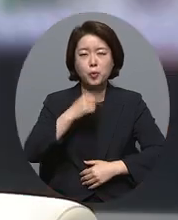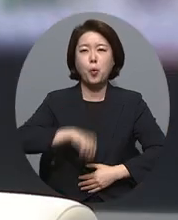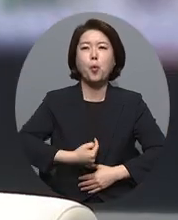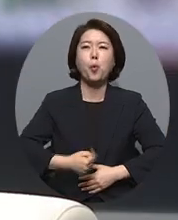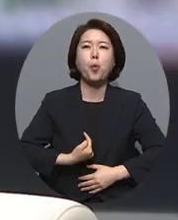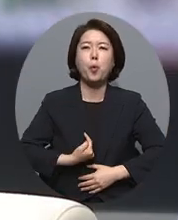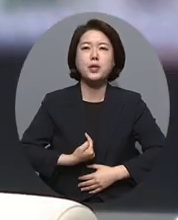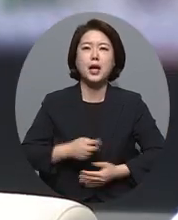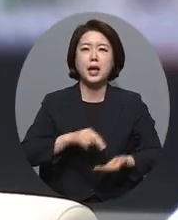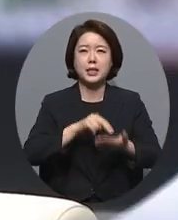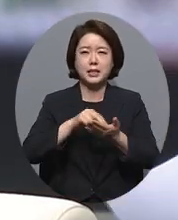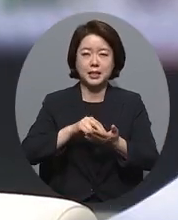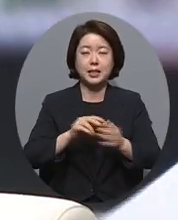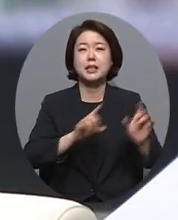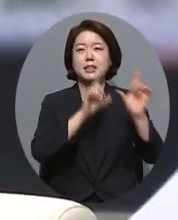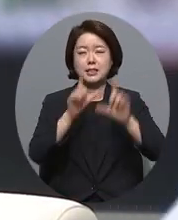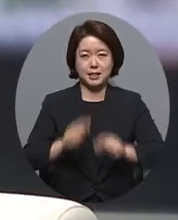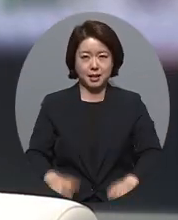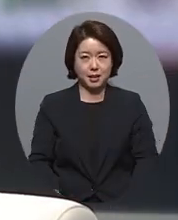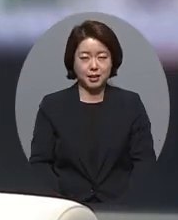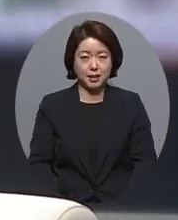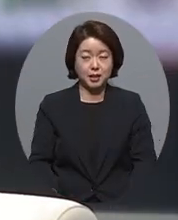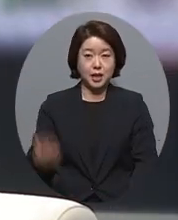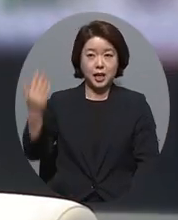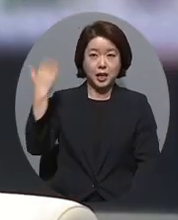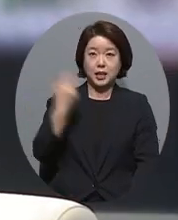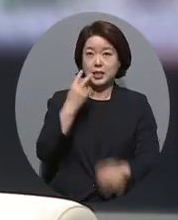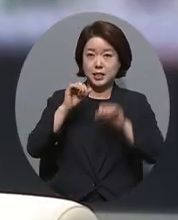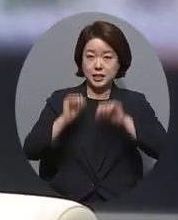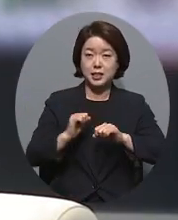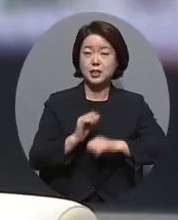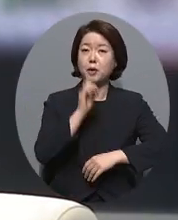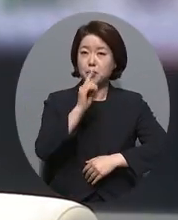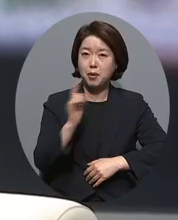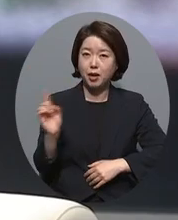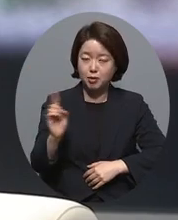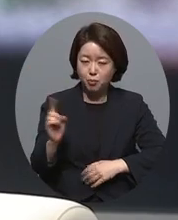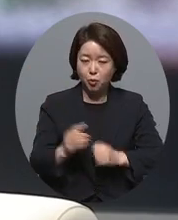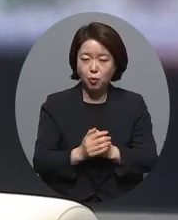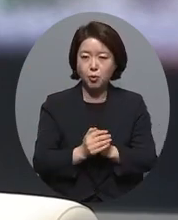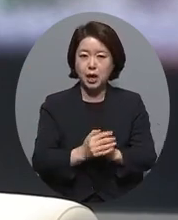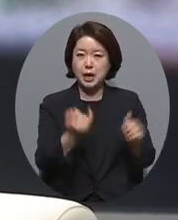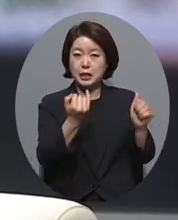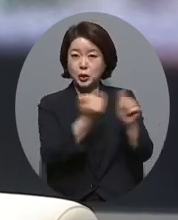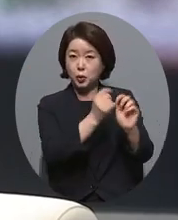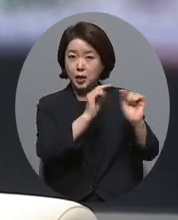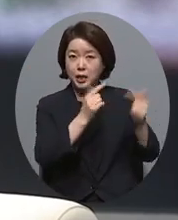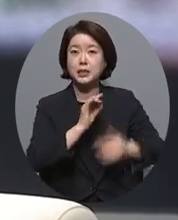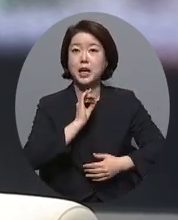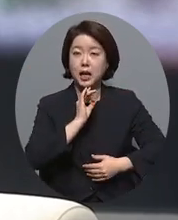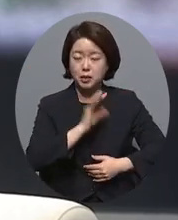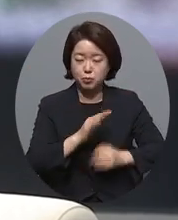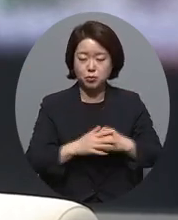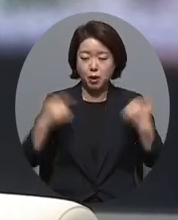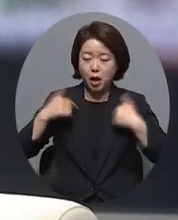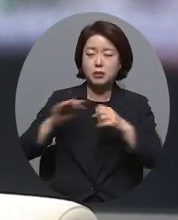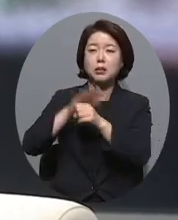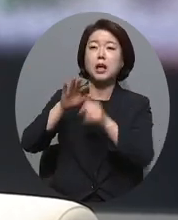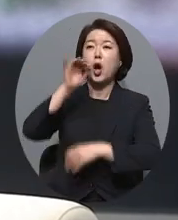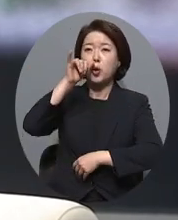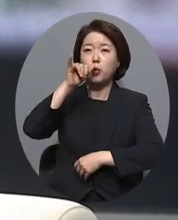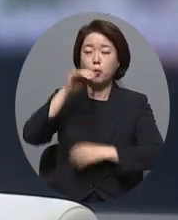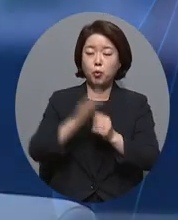전 교수가 생전에 했다고 하는 말이 결혼하지 않았을뿐 늘 사랑하고 살았고